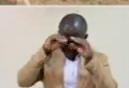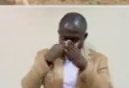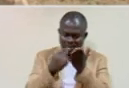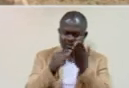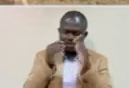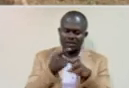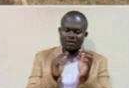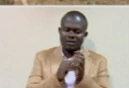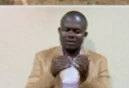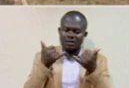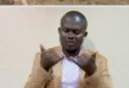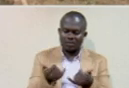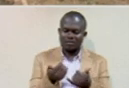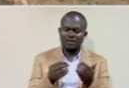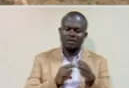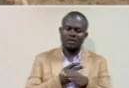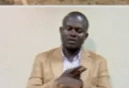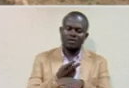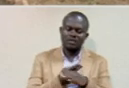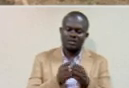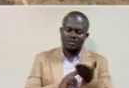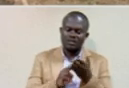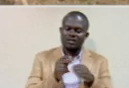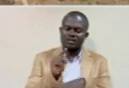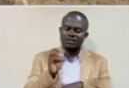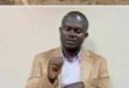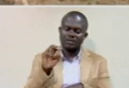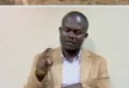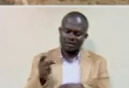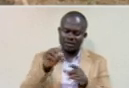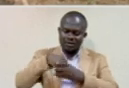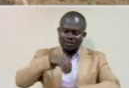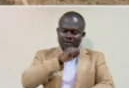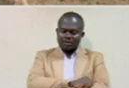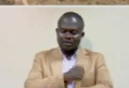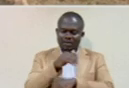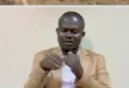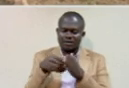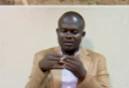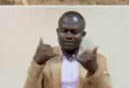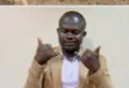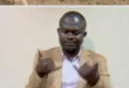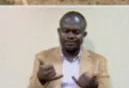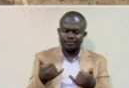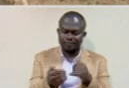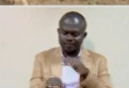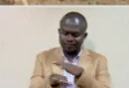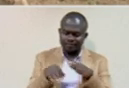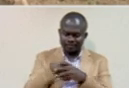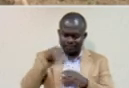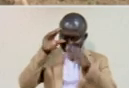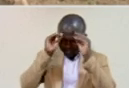ubu ngubu umwana akoresha kilometero nk'ebyiri akaba yageze ku mashuri. Abana ubu ngubu incuke nazo